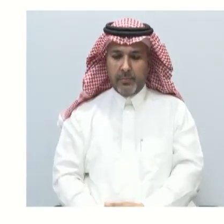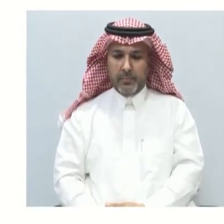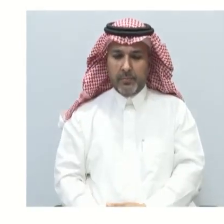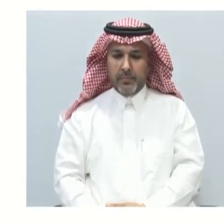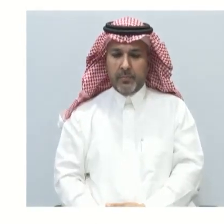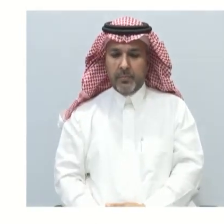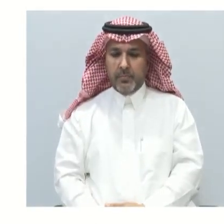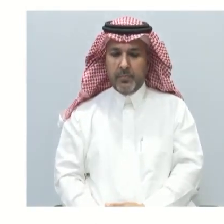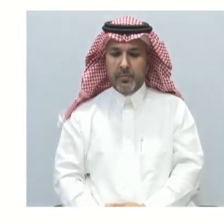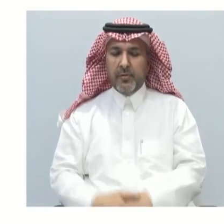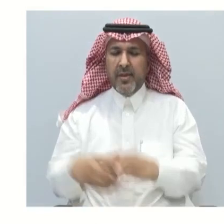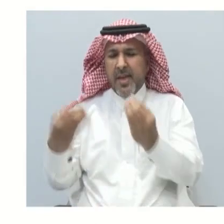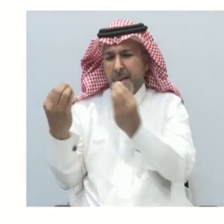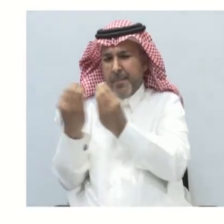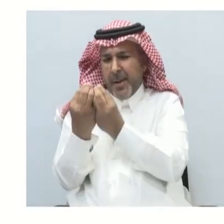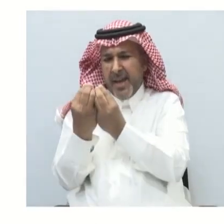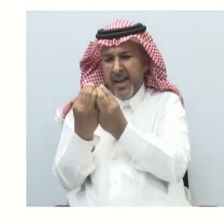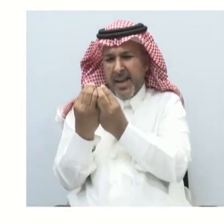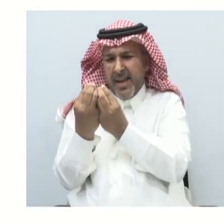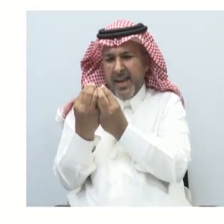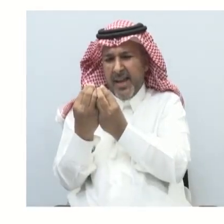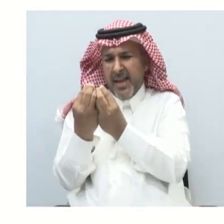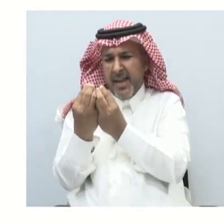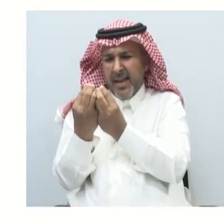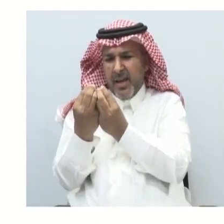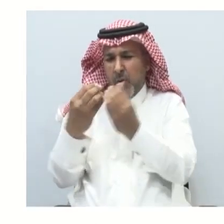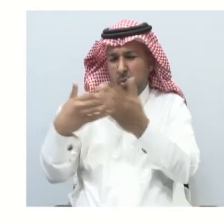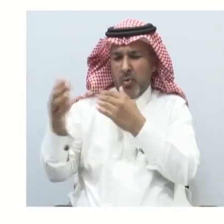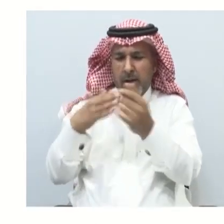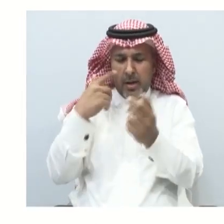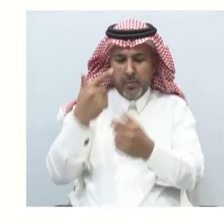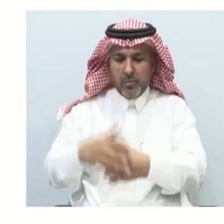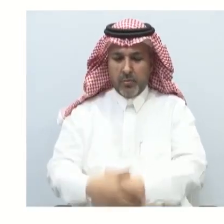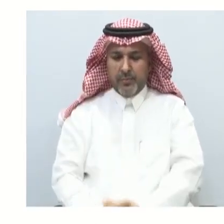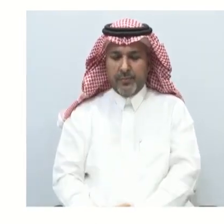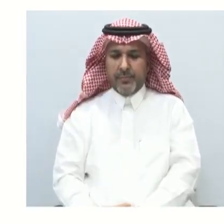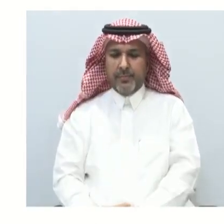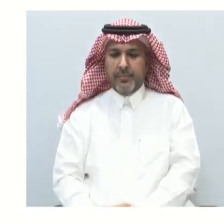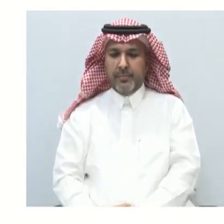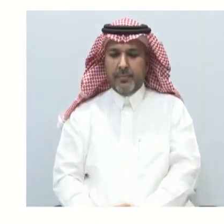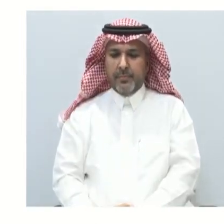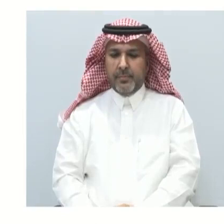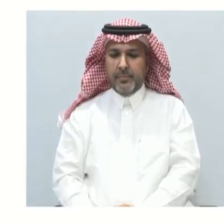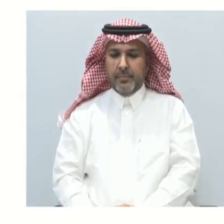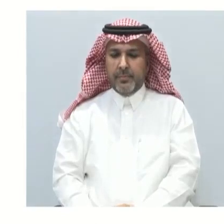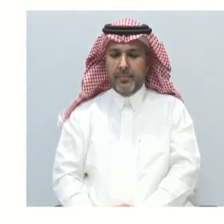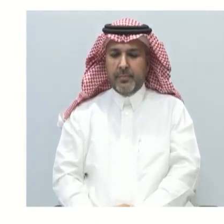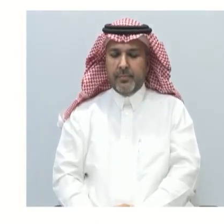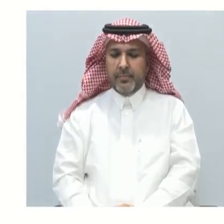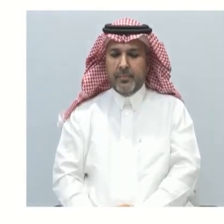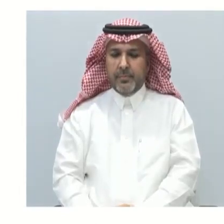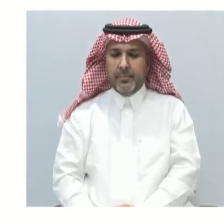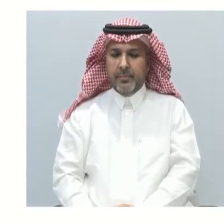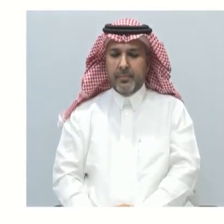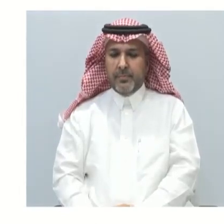النتيجه يعني بهذه الصوره يلا نشوف مع بعض الان كيف نعرف المتغير المستقل